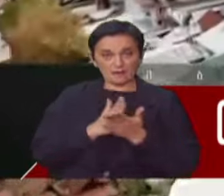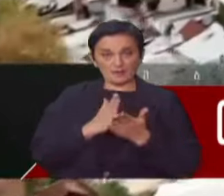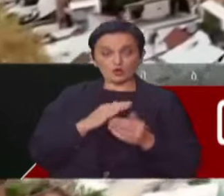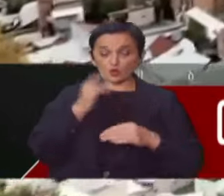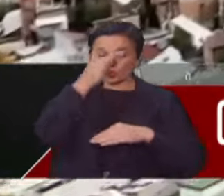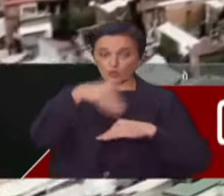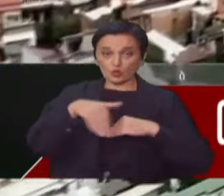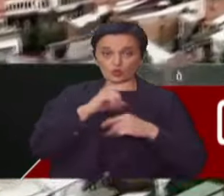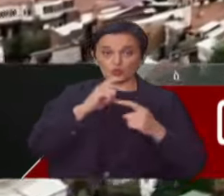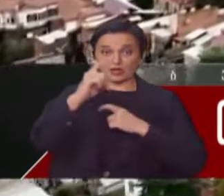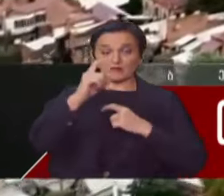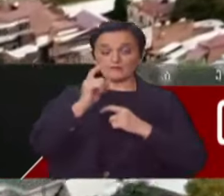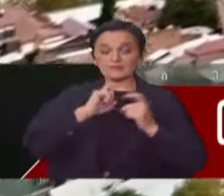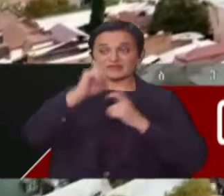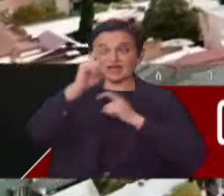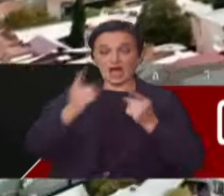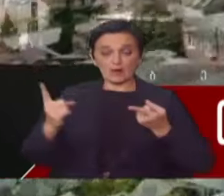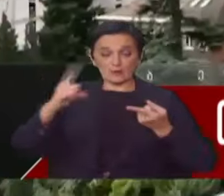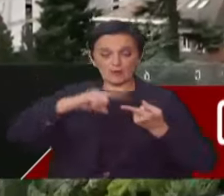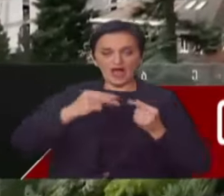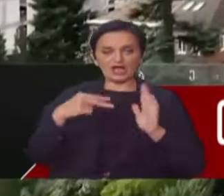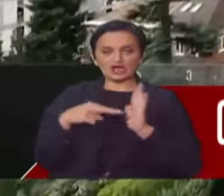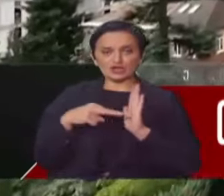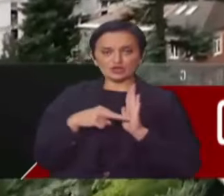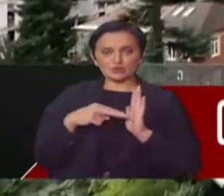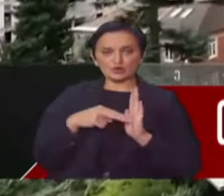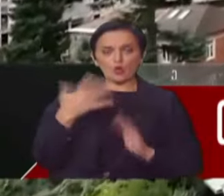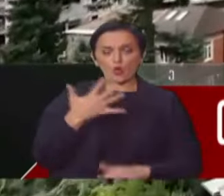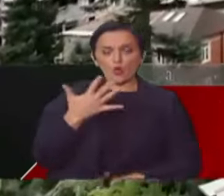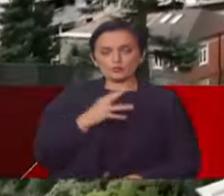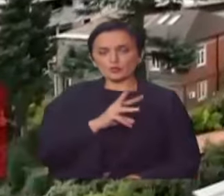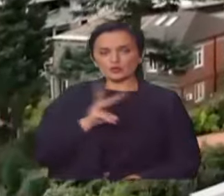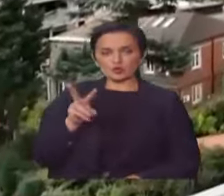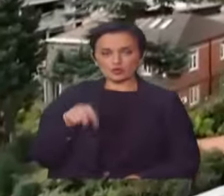მთაწმინდის პარკის დამაკავშირებელი საბაგიროს პროექტის ღირებულება 50 მილიონი ლარია.